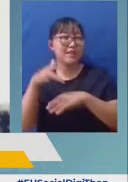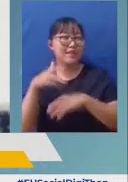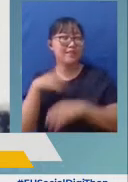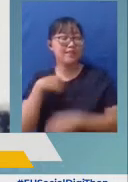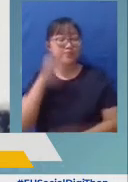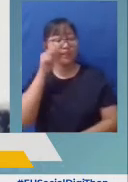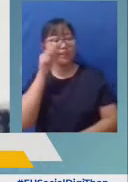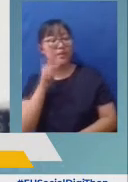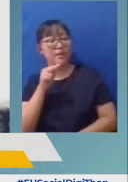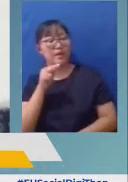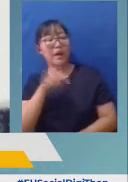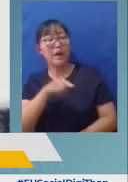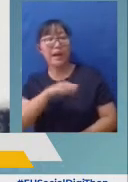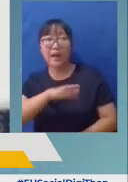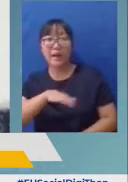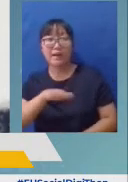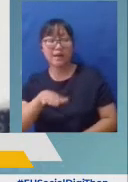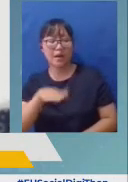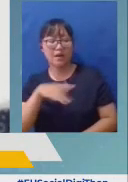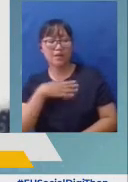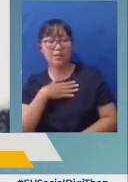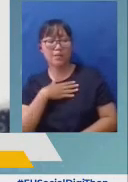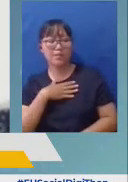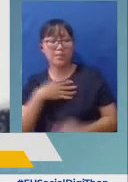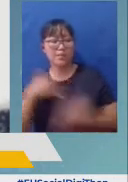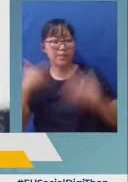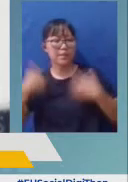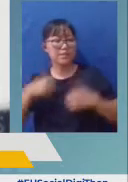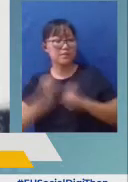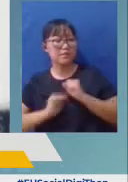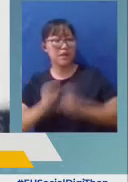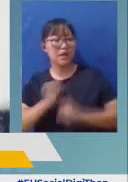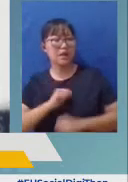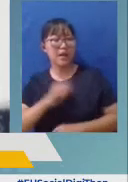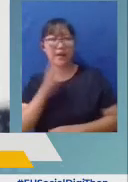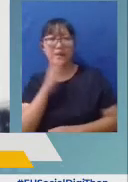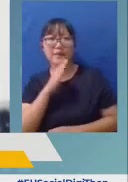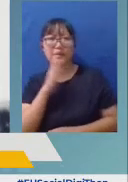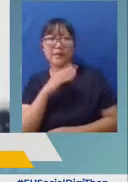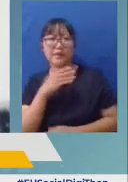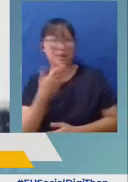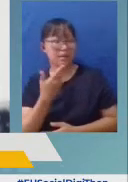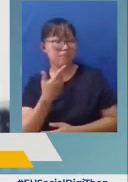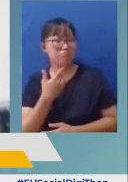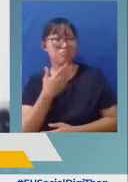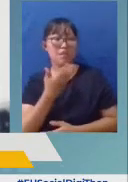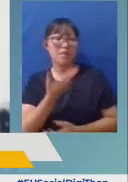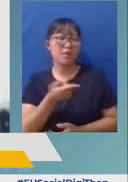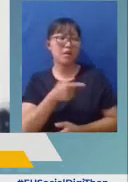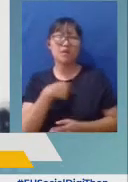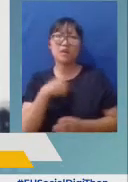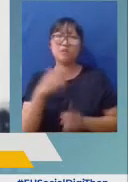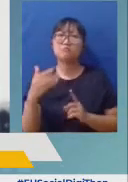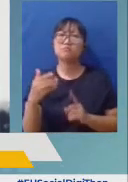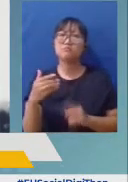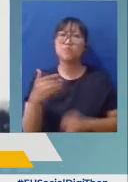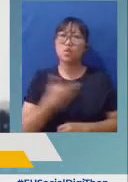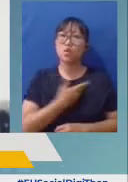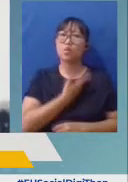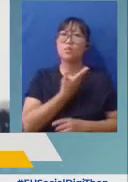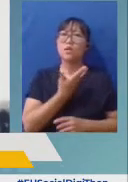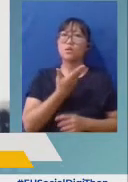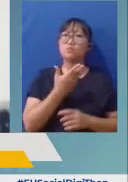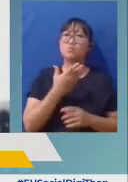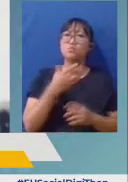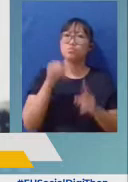aneh ya, dan segera sadar karena tahu kemungkinannya kena cyberbullying atau bullying. Nah, ini segera rangkul